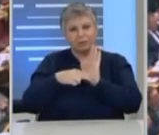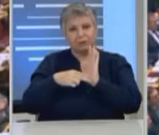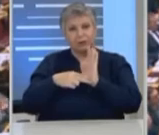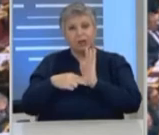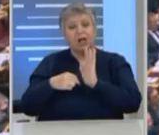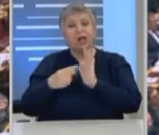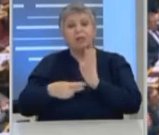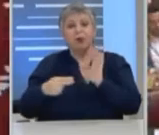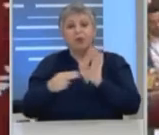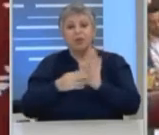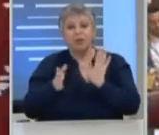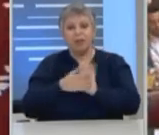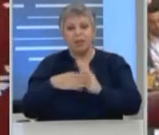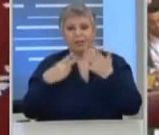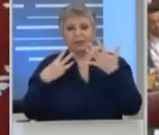Μητσοτάκη.